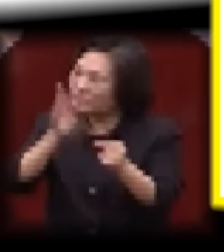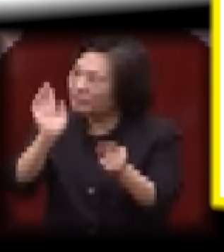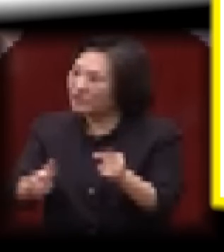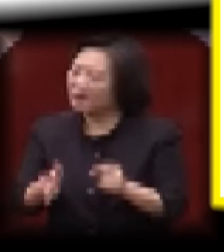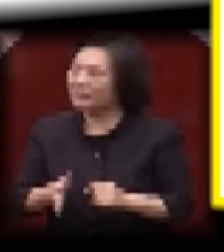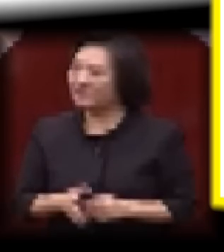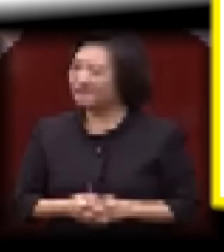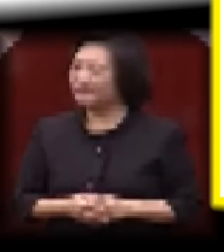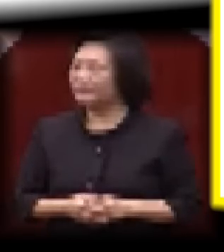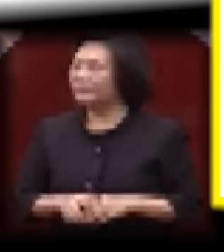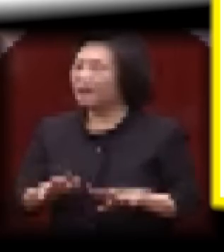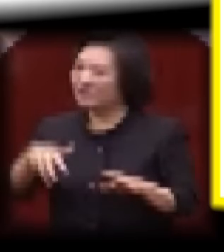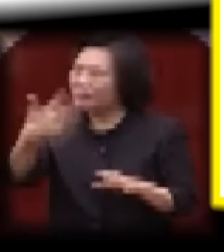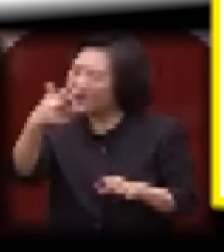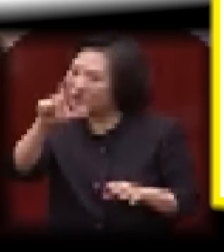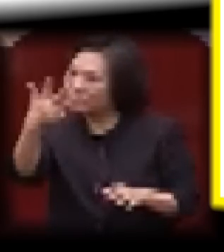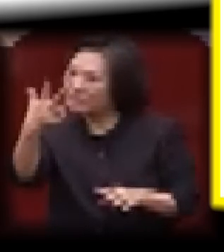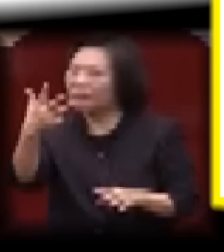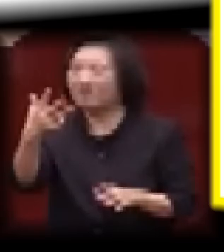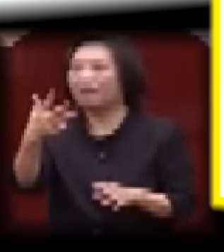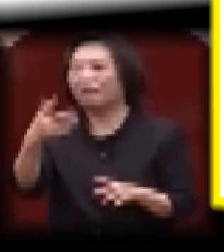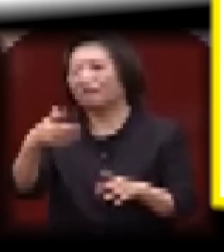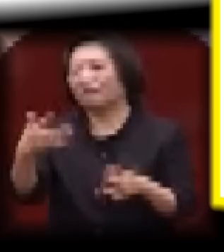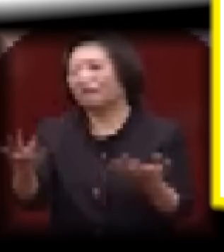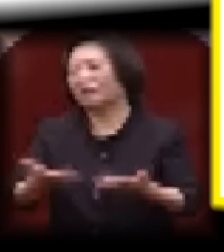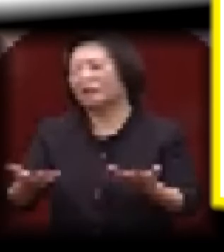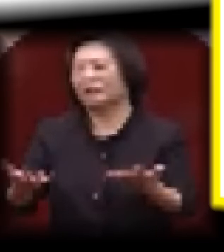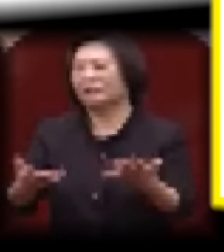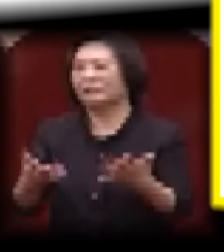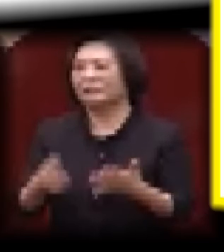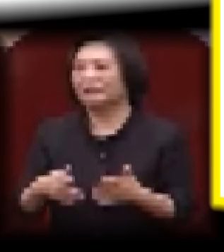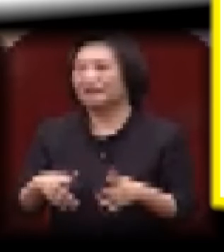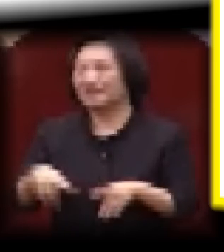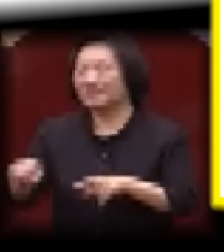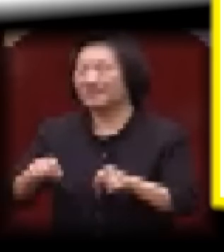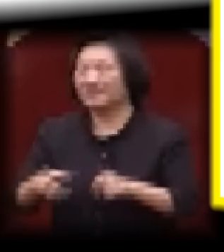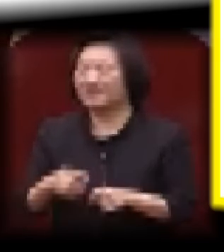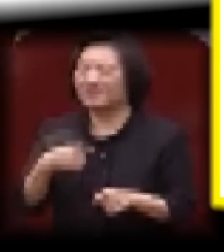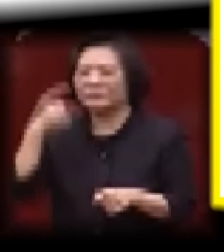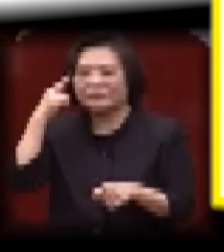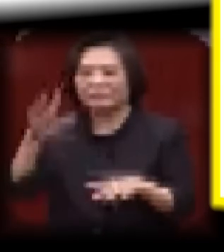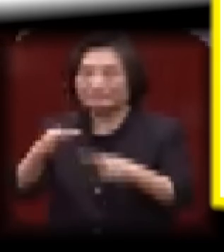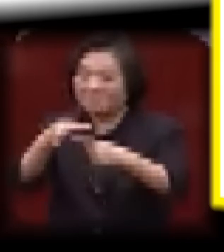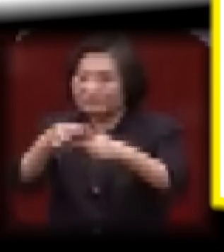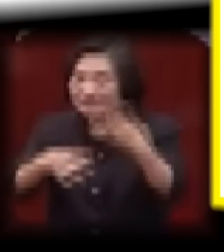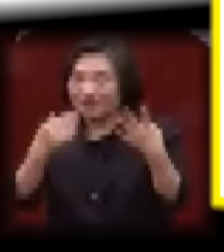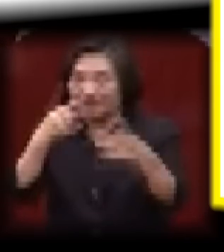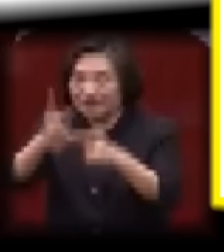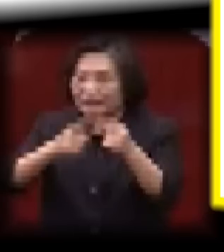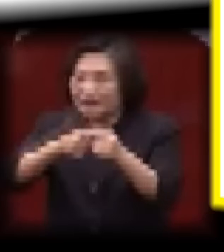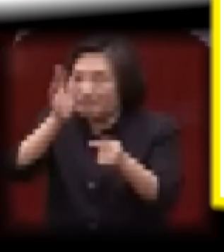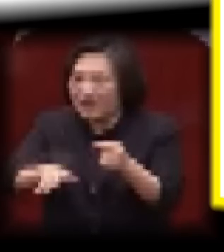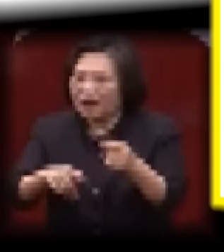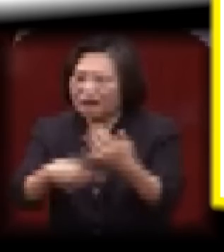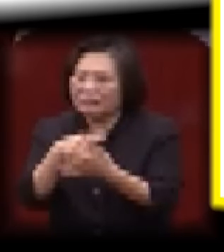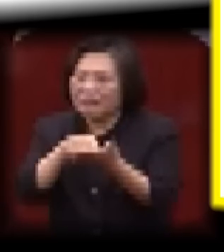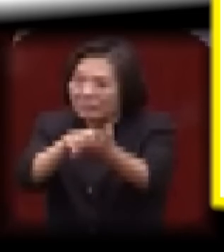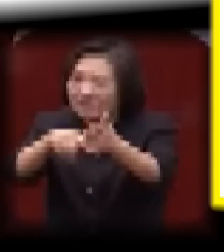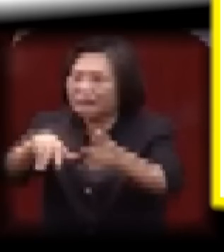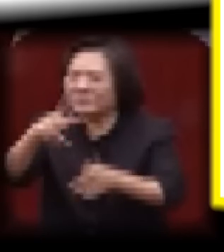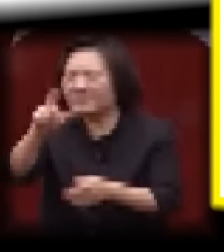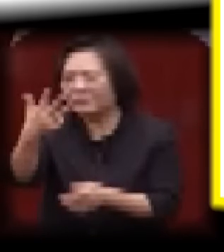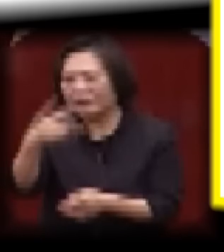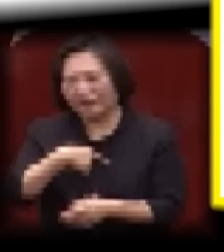事实上才868件。那我认为是这样的，一个制度如果实施1年半哦，才868件，而且是